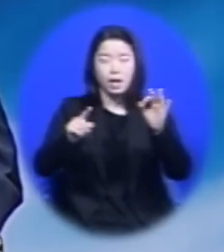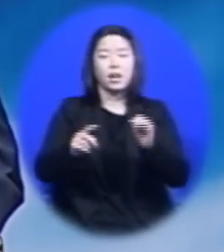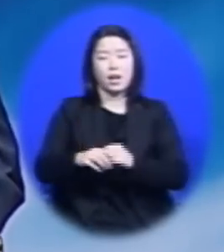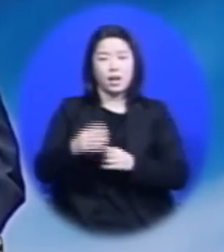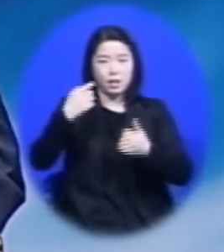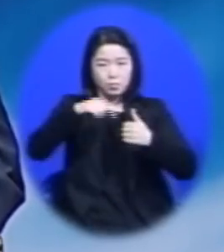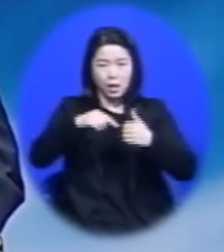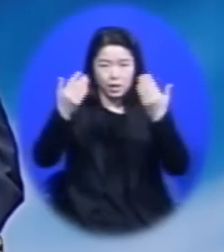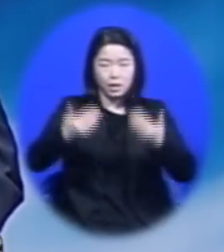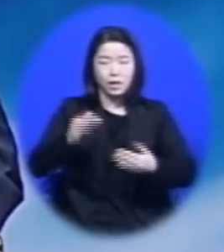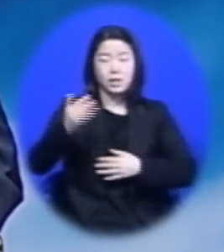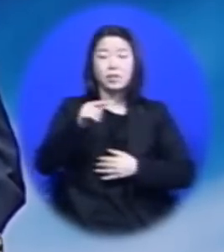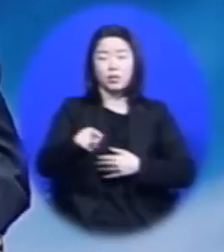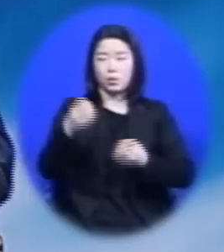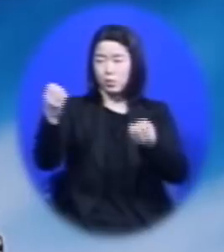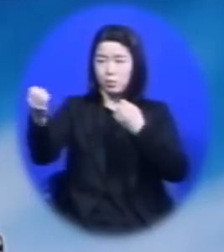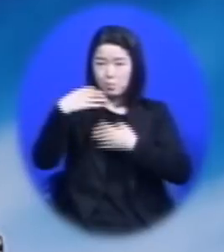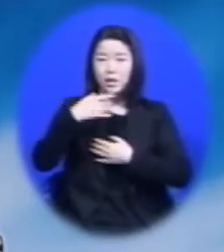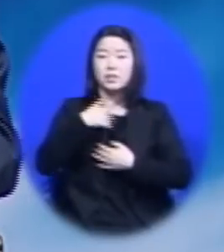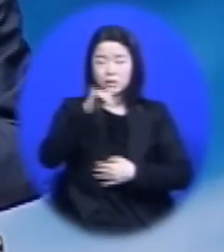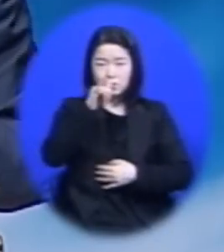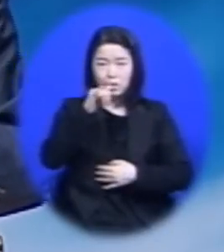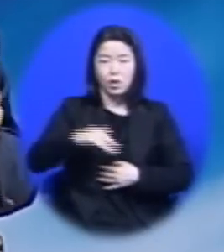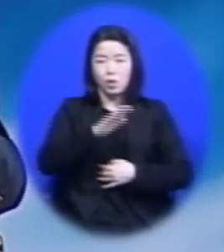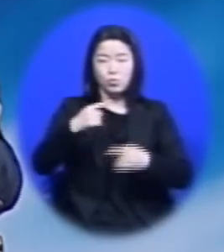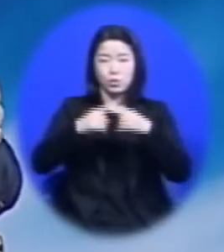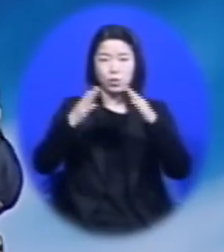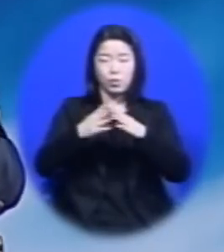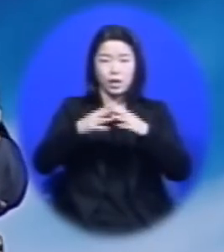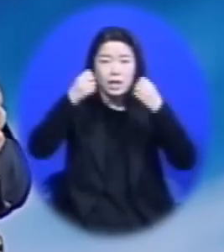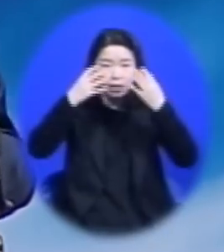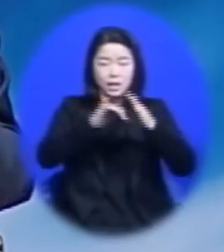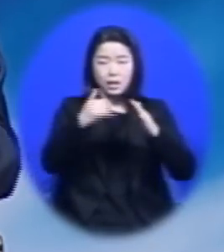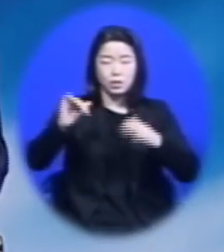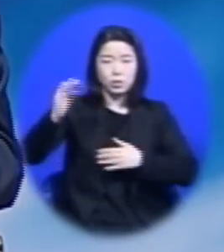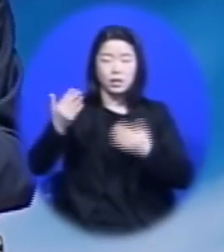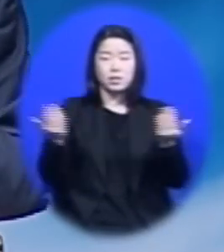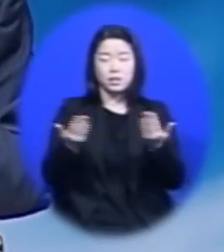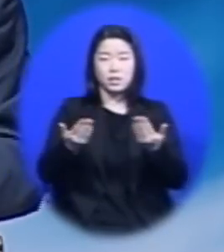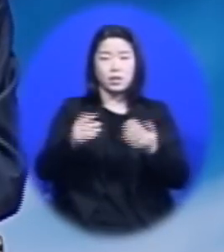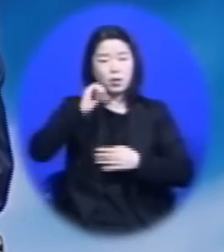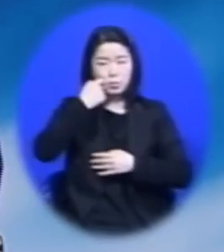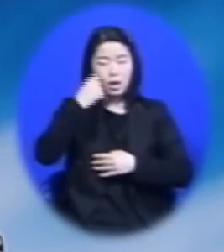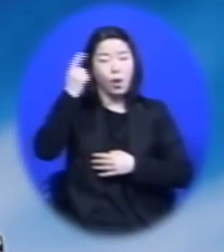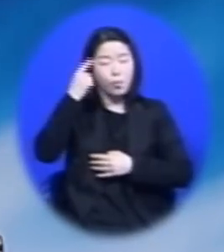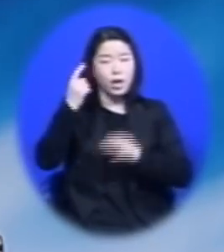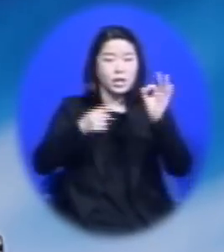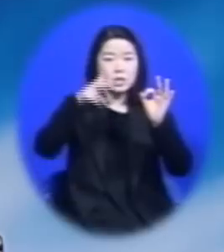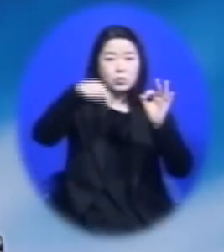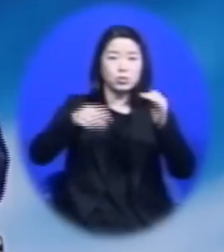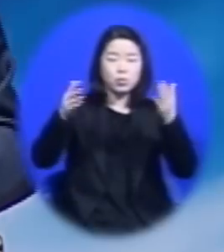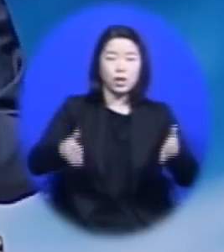그러시는 분들도 있더라고 우리 교회 세 가족 되는 일이 어렵다는 거예요 왜 주식이나 이렇게 양육을 받게